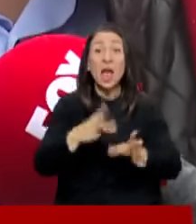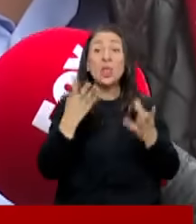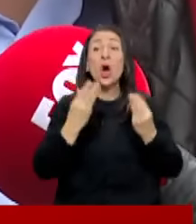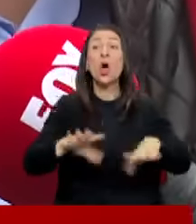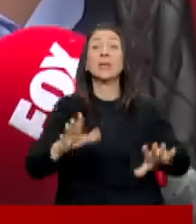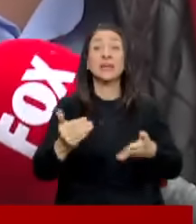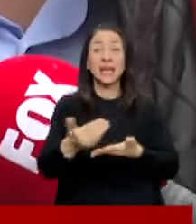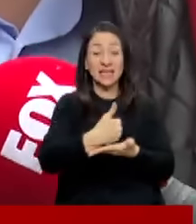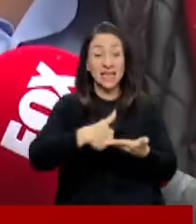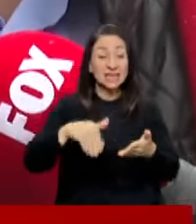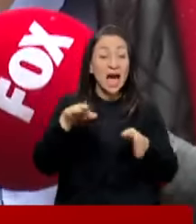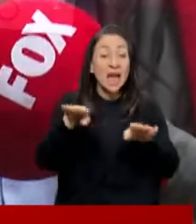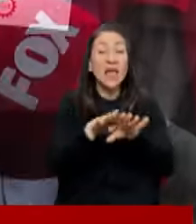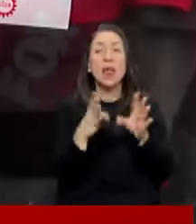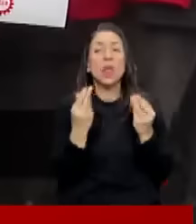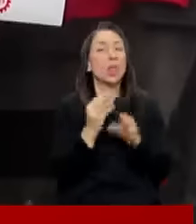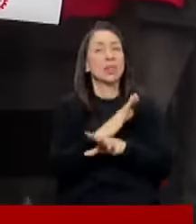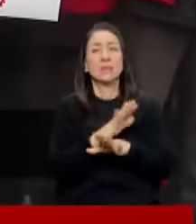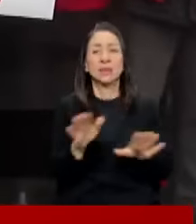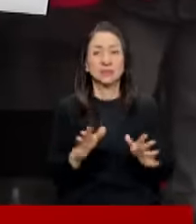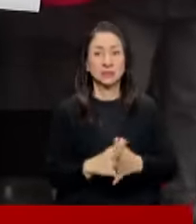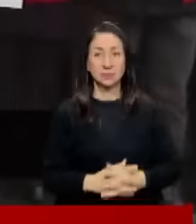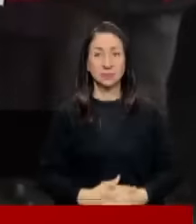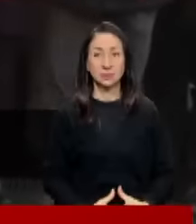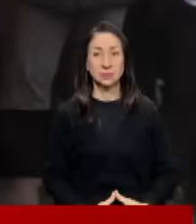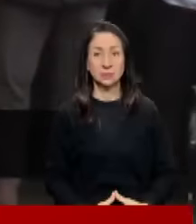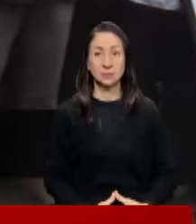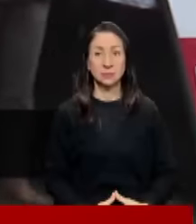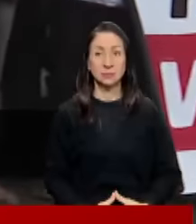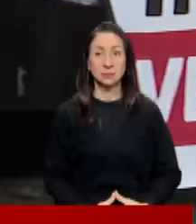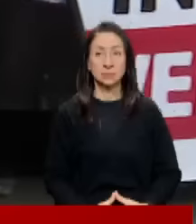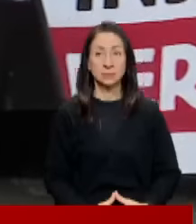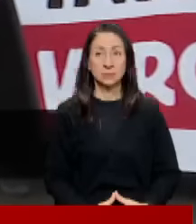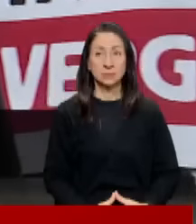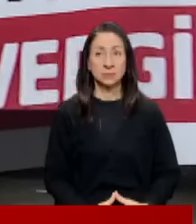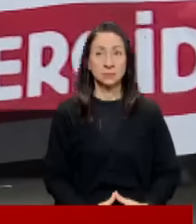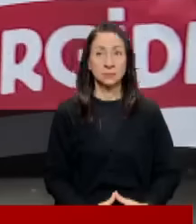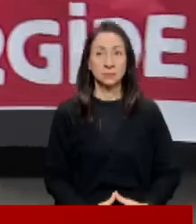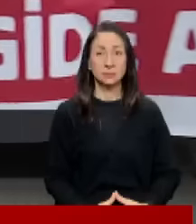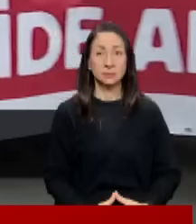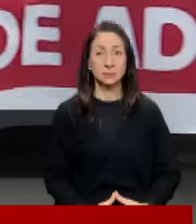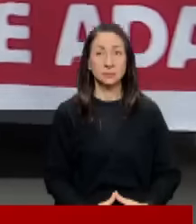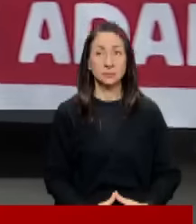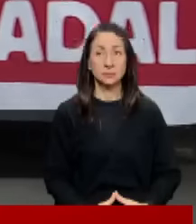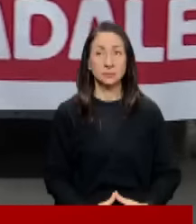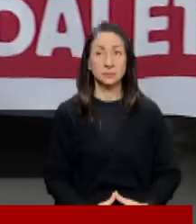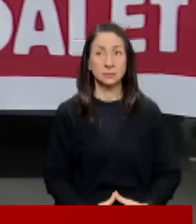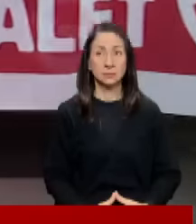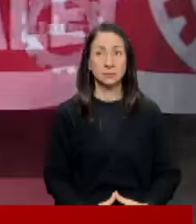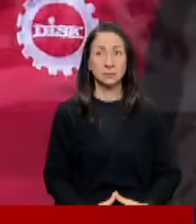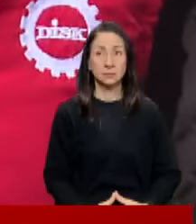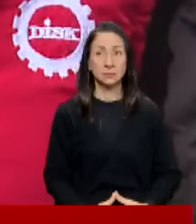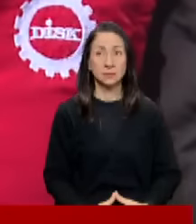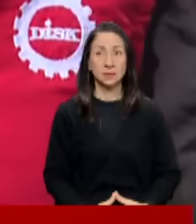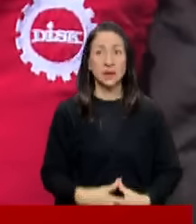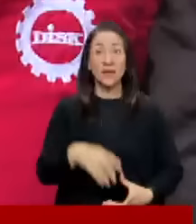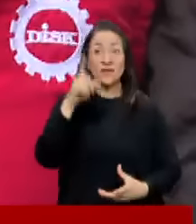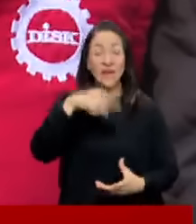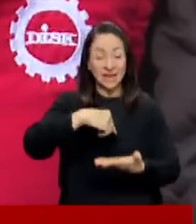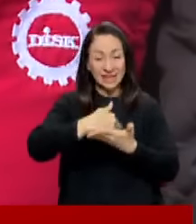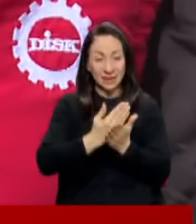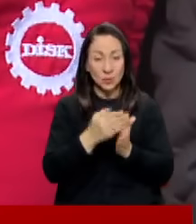olmadan gelirde adalet olmaz. Kar, boran, fırtına, bekler bizi Ankara. Vergi